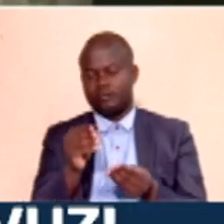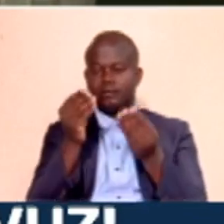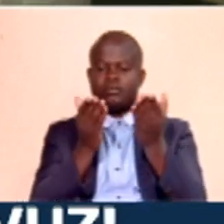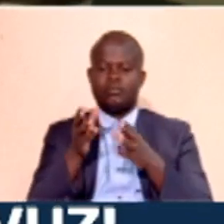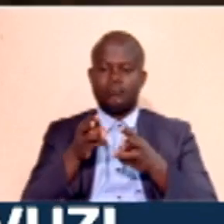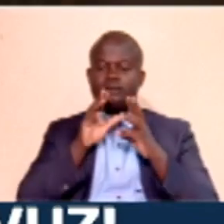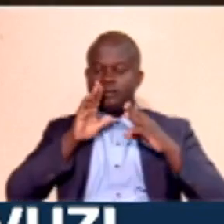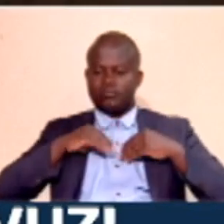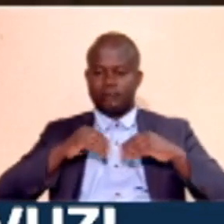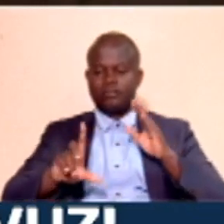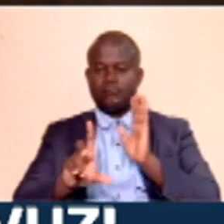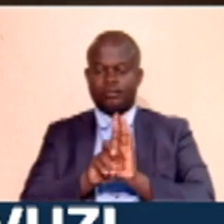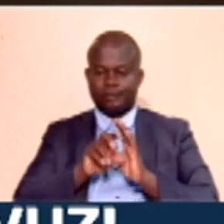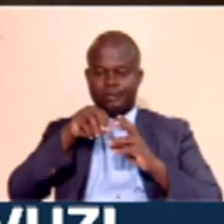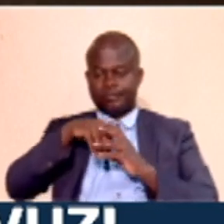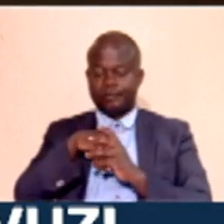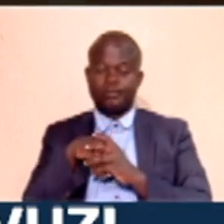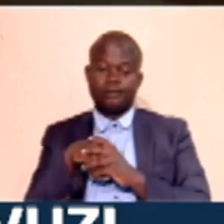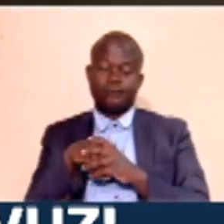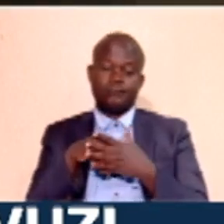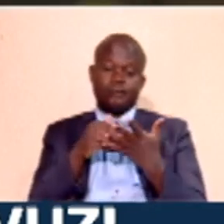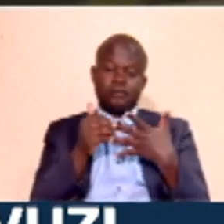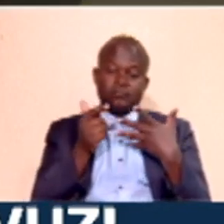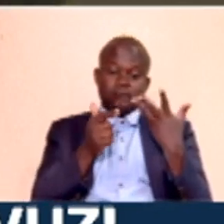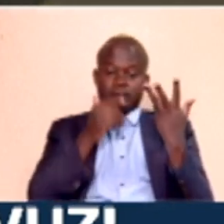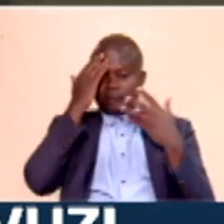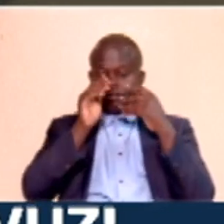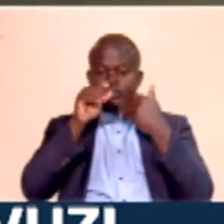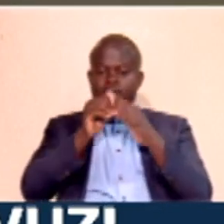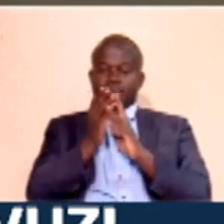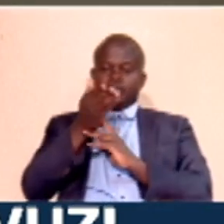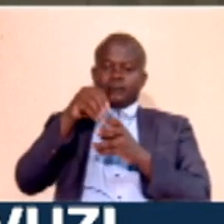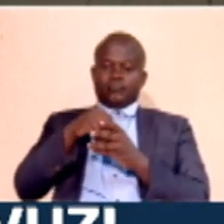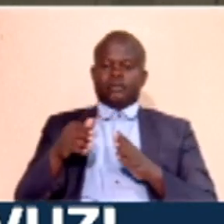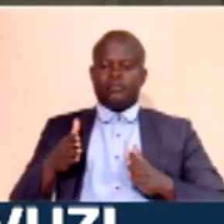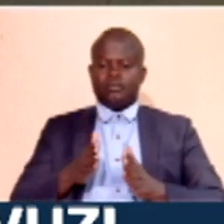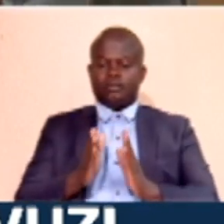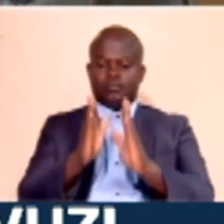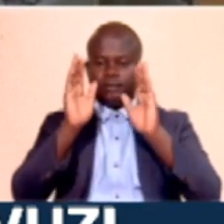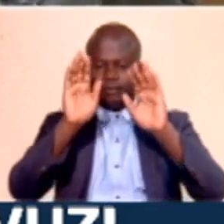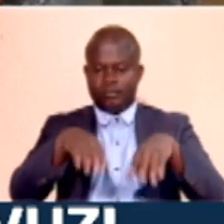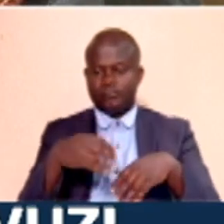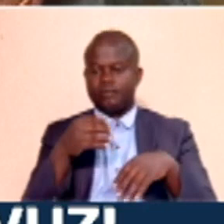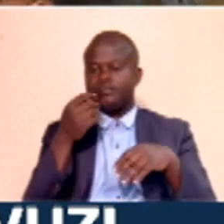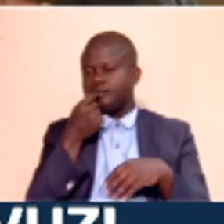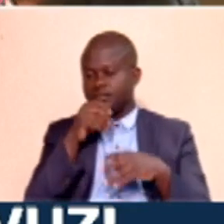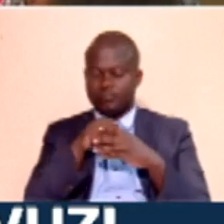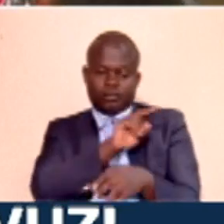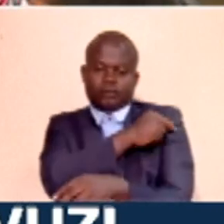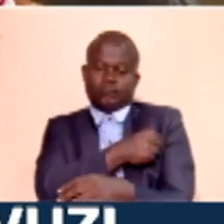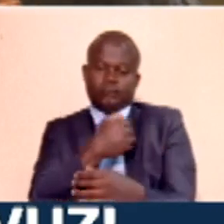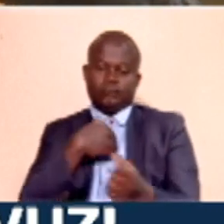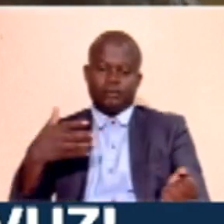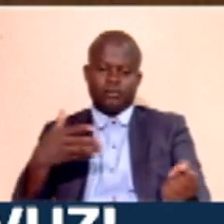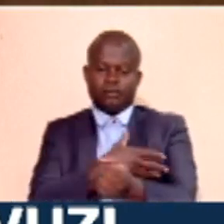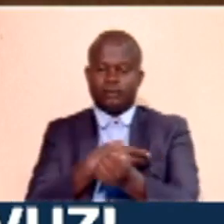buryo bunyanyije n'amategeko barimo n'abamamyi dore ko hari n'abaturage banyuze muri izi nzira bakareka imiti yo kwa muganga yari ifite ubushobozi